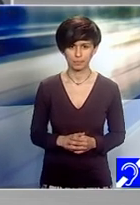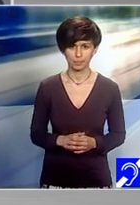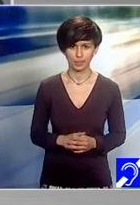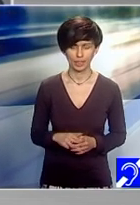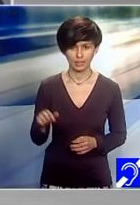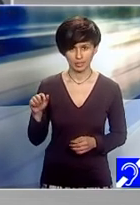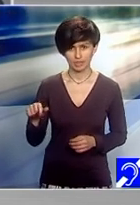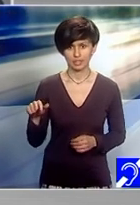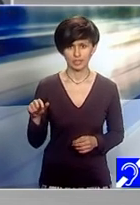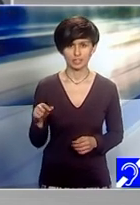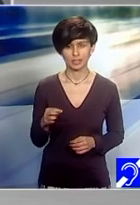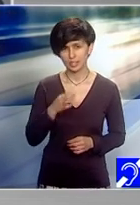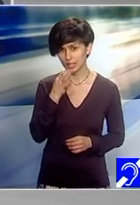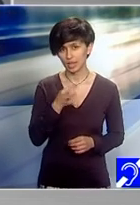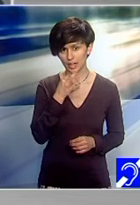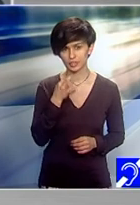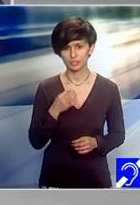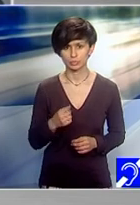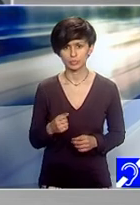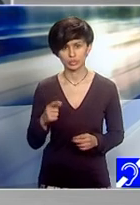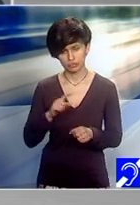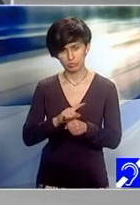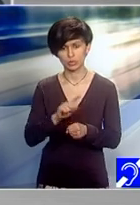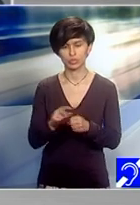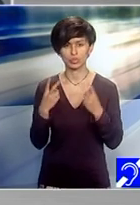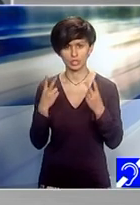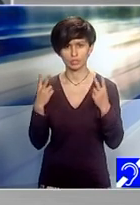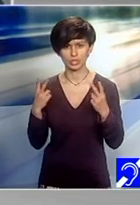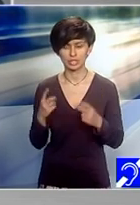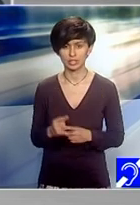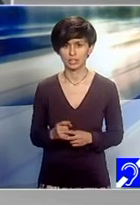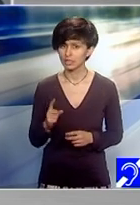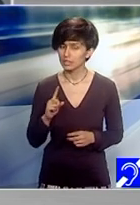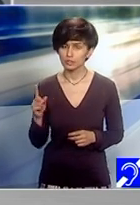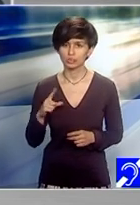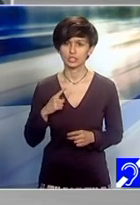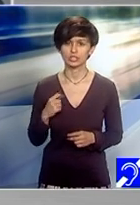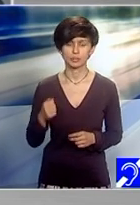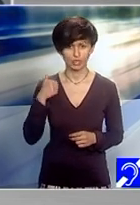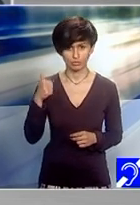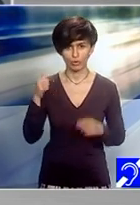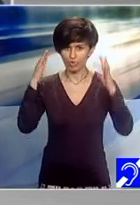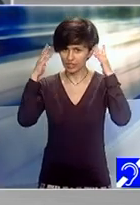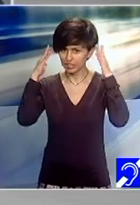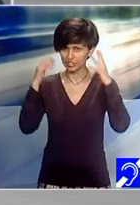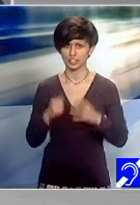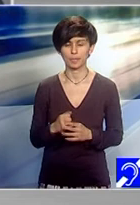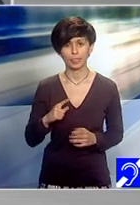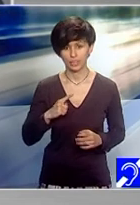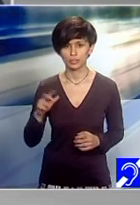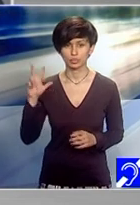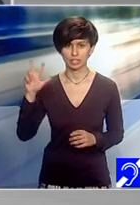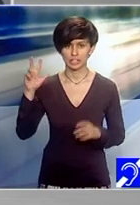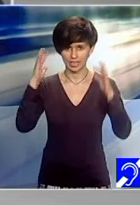o precizare foarte importantă. Nu există doar o fericire, sunt trei tipuri de fericiri și acestea am